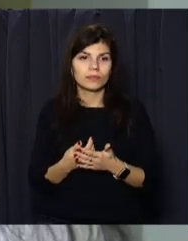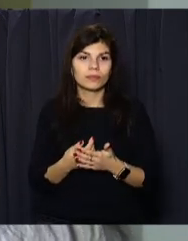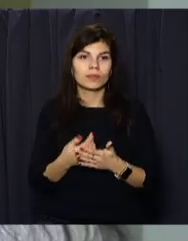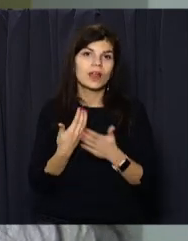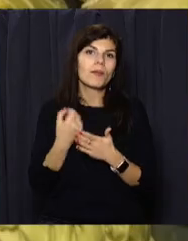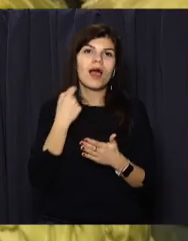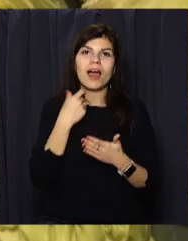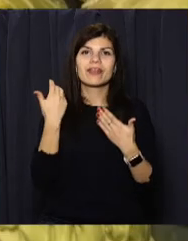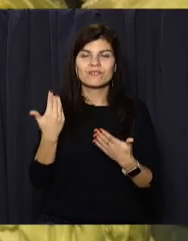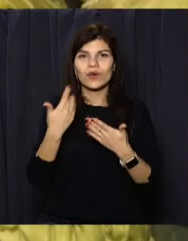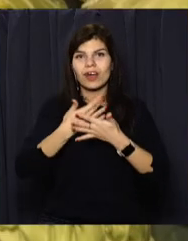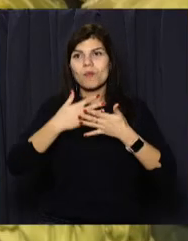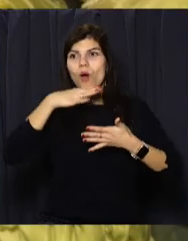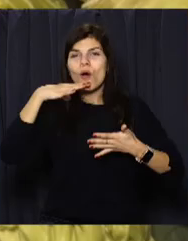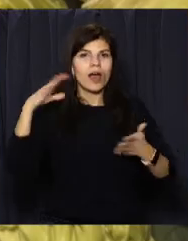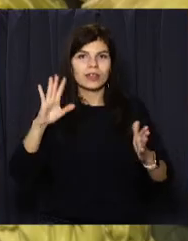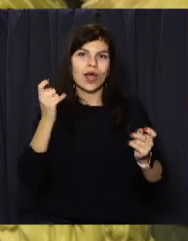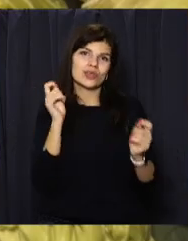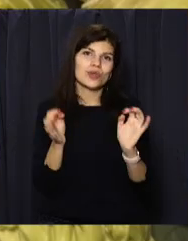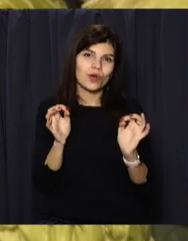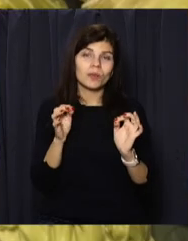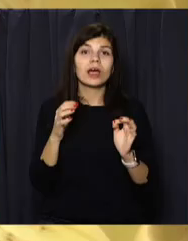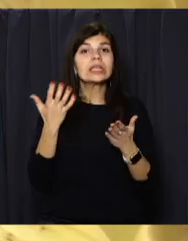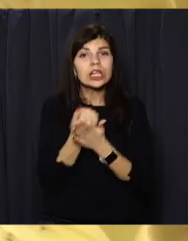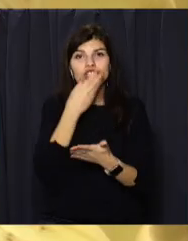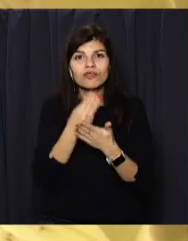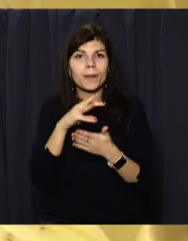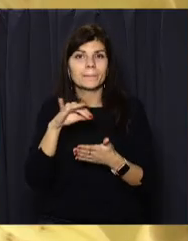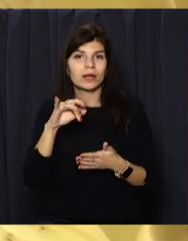наприклад, алкоголю. Знайти свою міру та не нашкодити здоров'ю вам